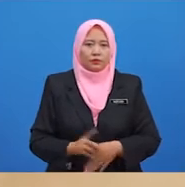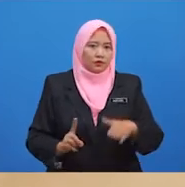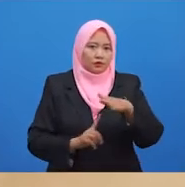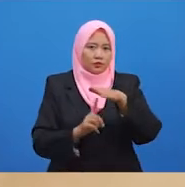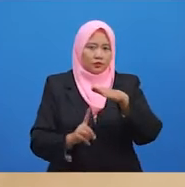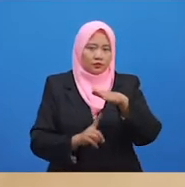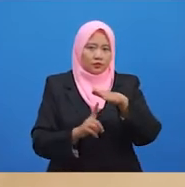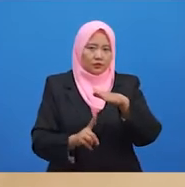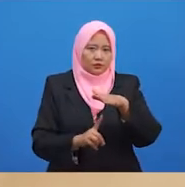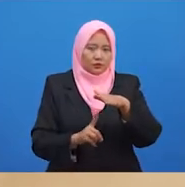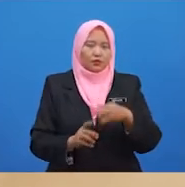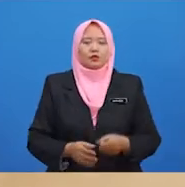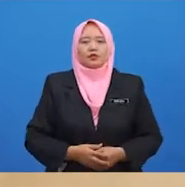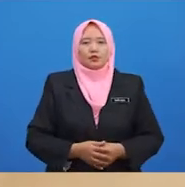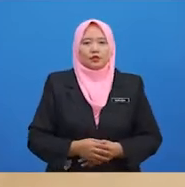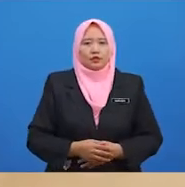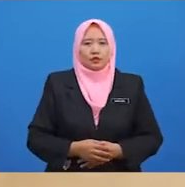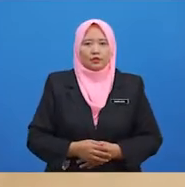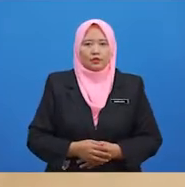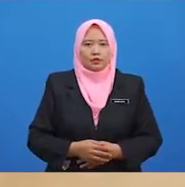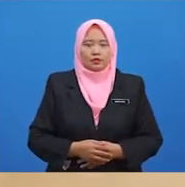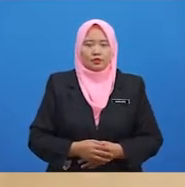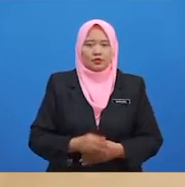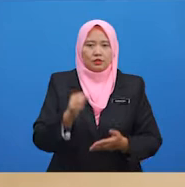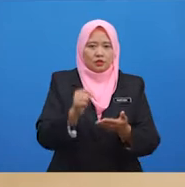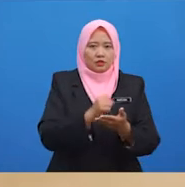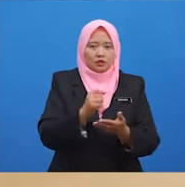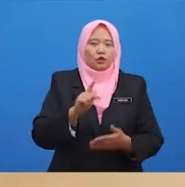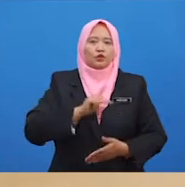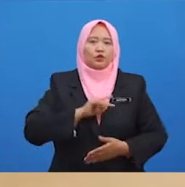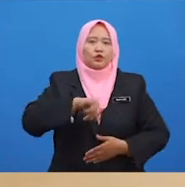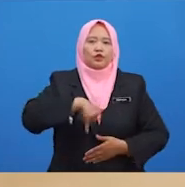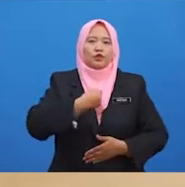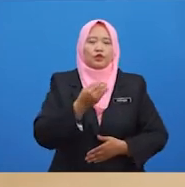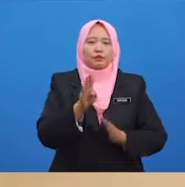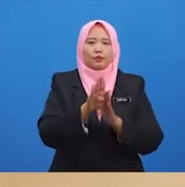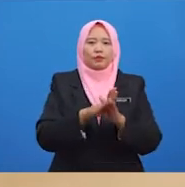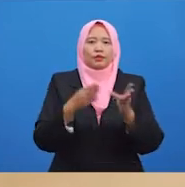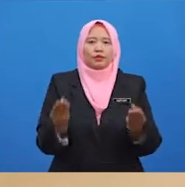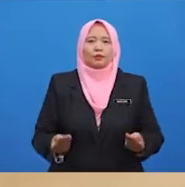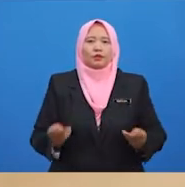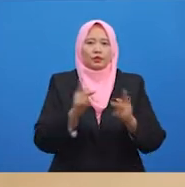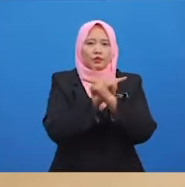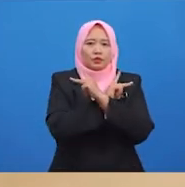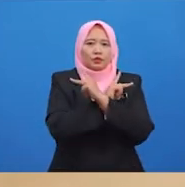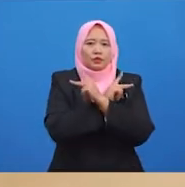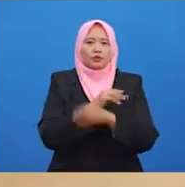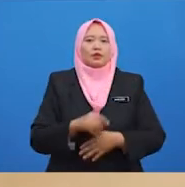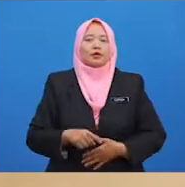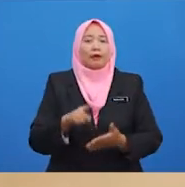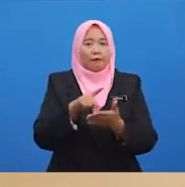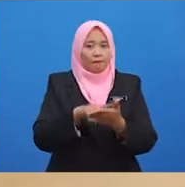Berdasarkan saja aku ingin berterima kasih, apakah yang ingin disampaikan oleh penyajak dalam rangkap